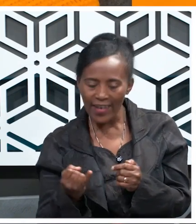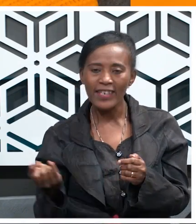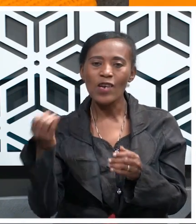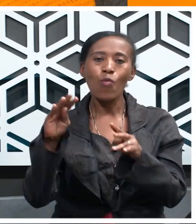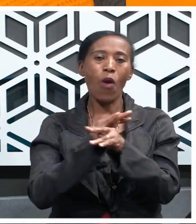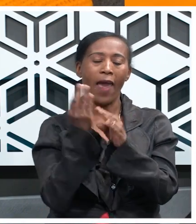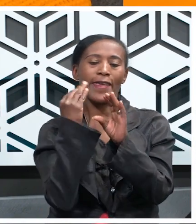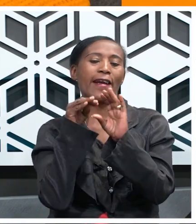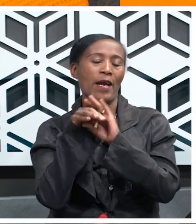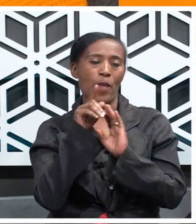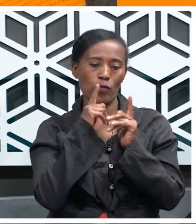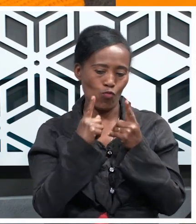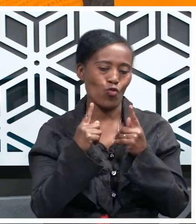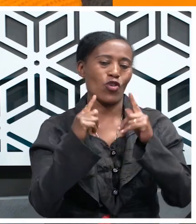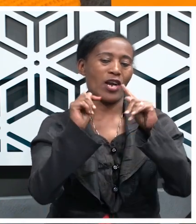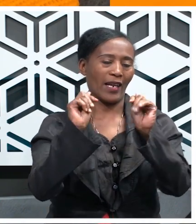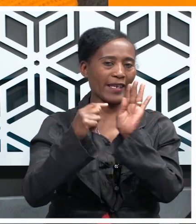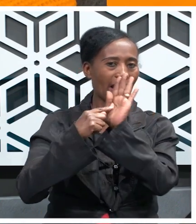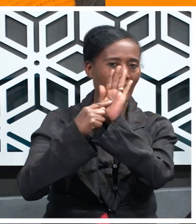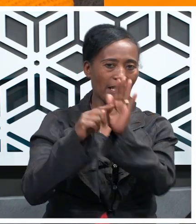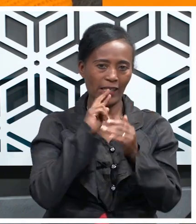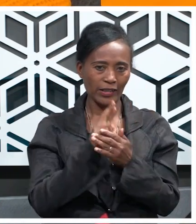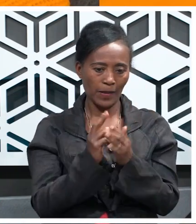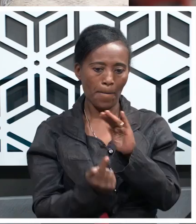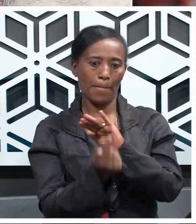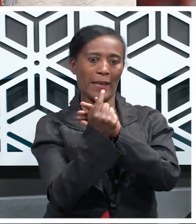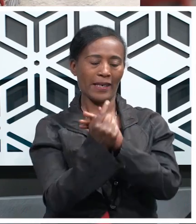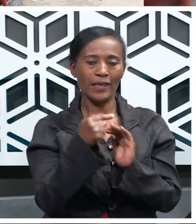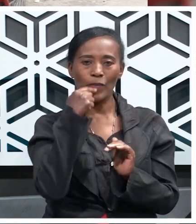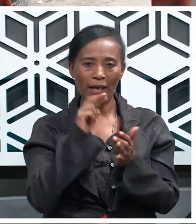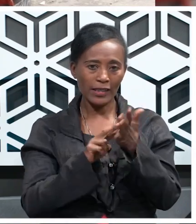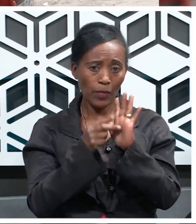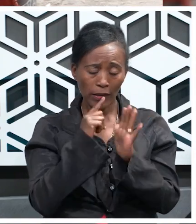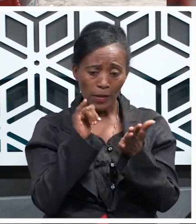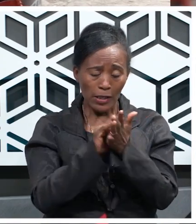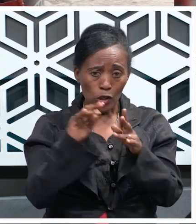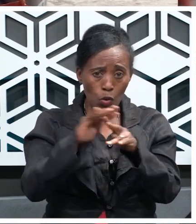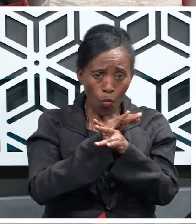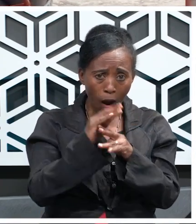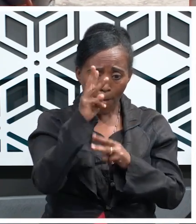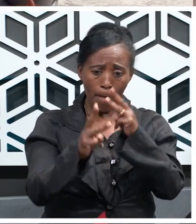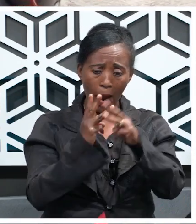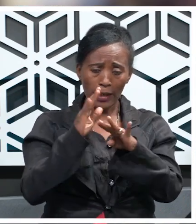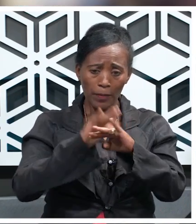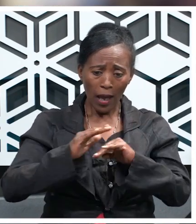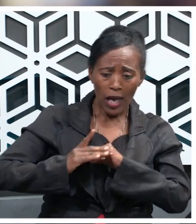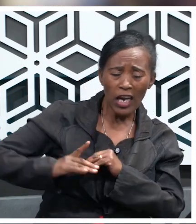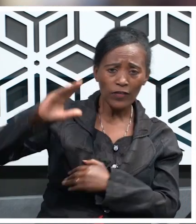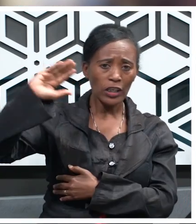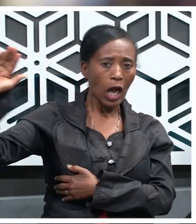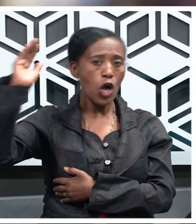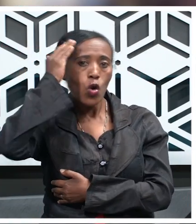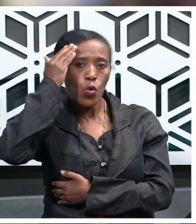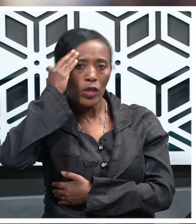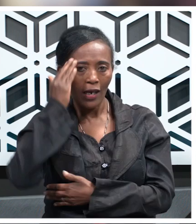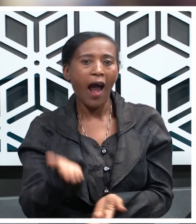ሙያ እየተቀላቀልኩ ነው ብላ ሙከራዎቿን ልታሳየን ብቅ ብላለች ማለት ነው። በዚህ ሙያዋ በዓለም ላይ